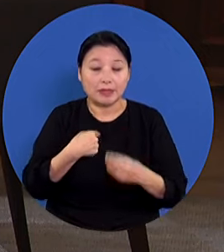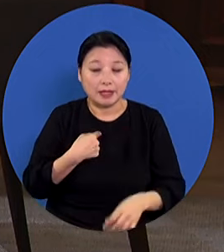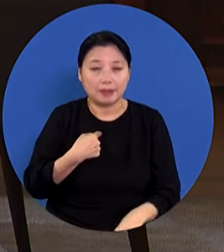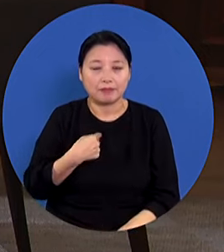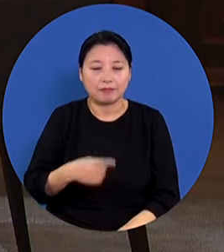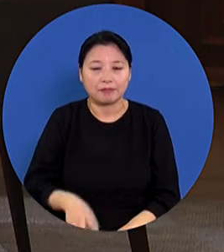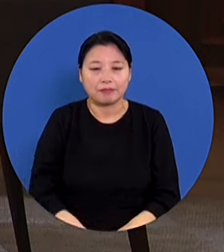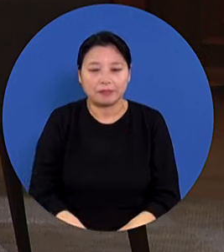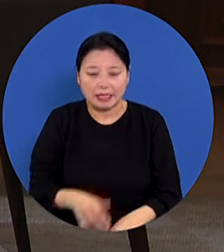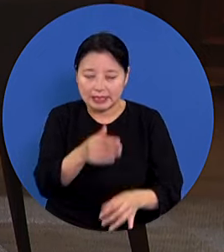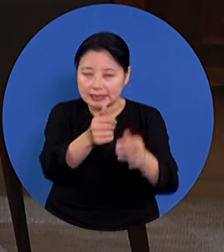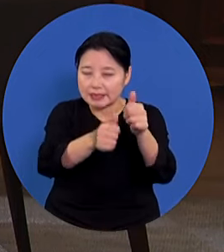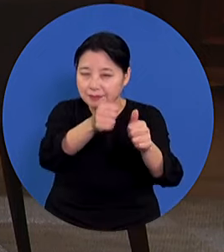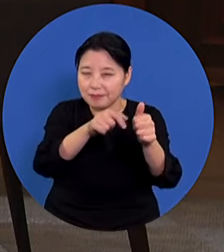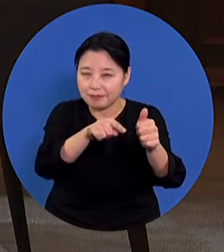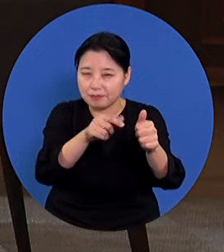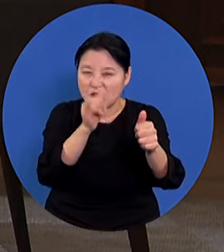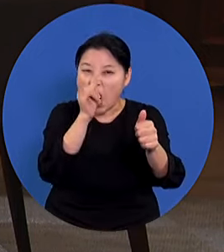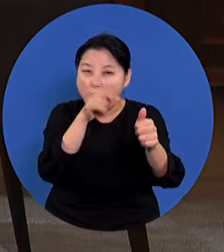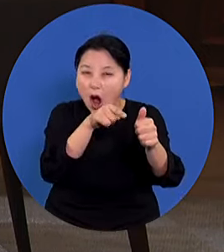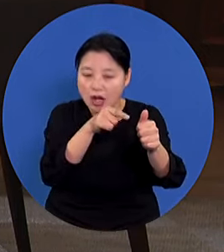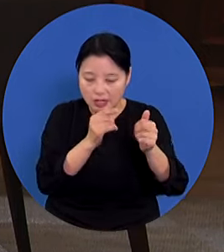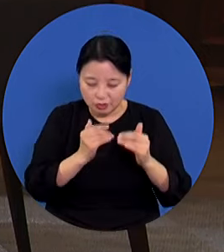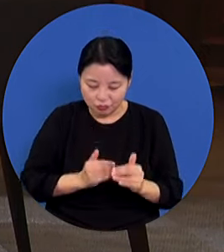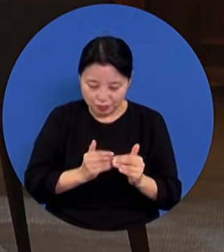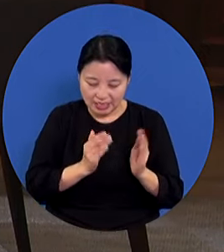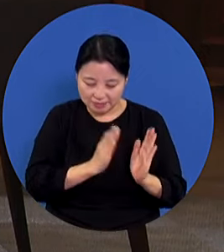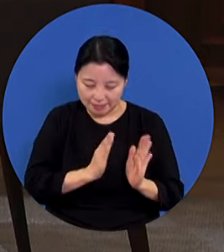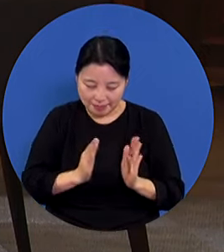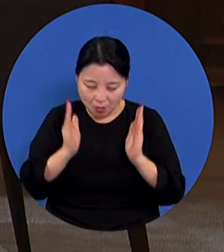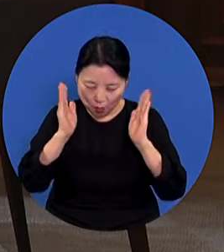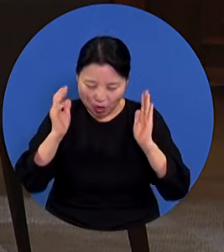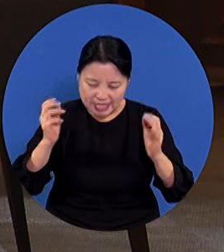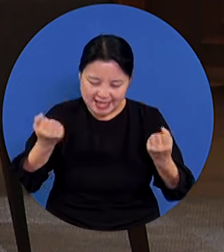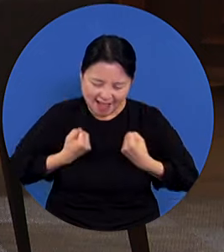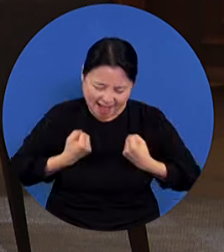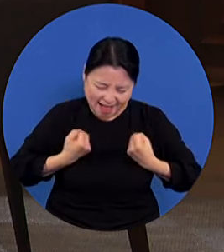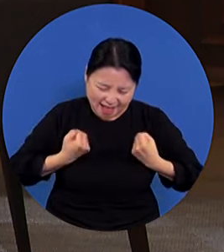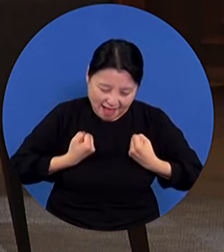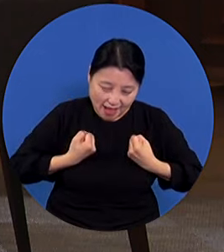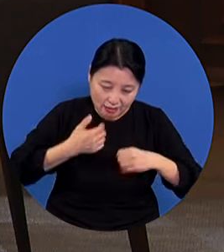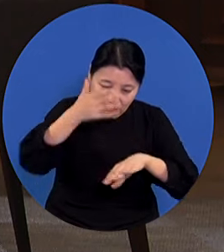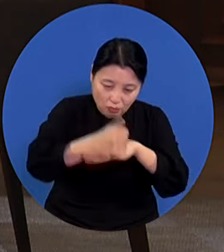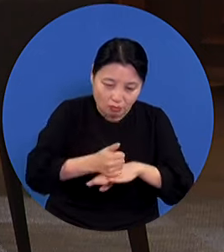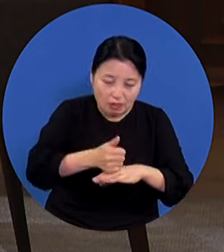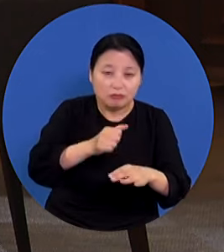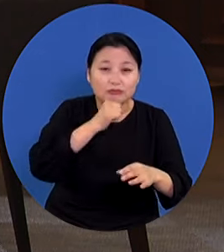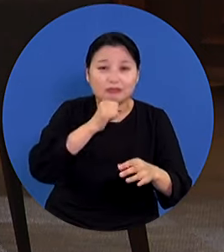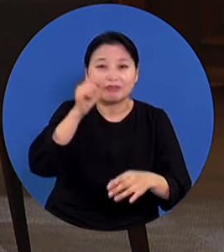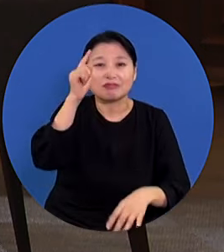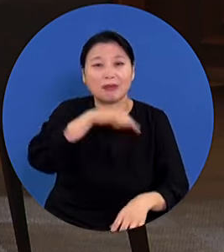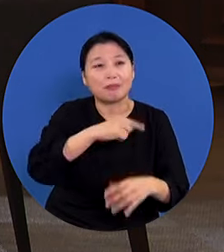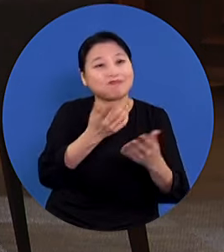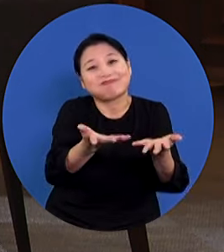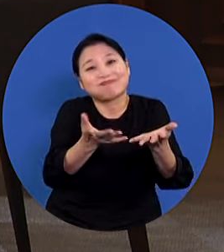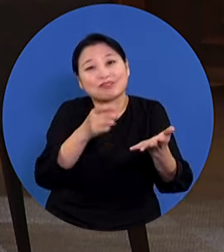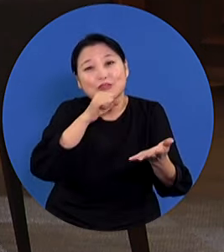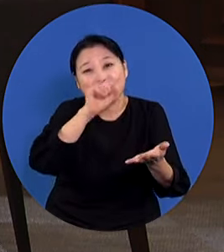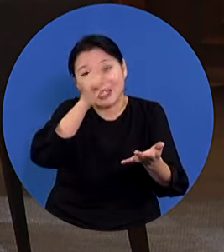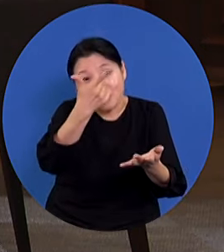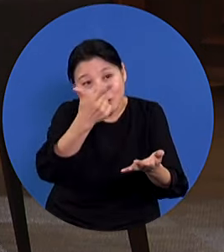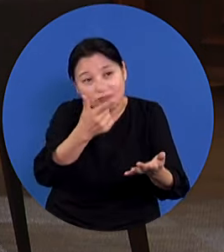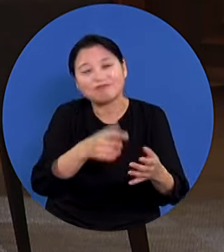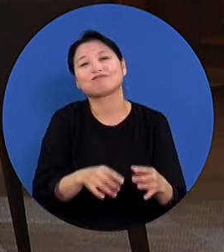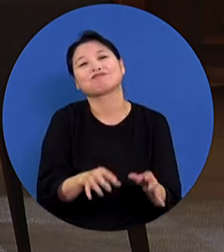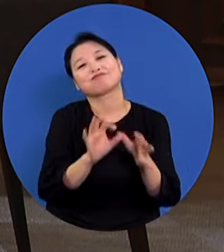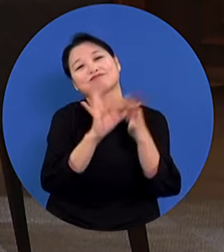뭔가를 시험을 예를 들어서 준비를 해서 시험을 열심히 공부를 했는데 실제 시험을 봤더니 결과가 나빠요. 근데 저는 그 나쁜 시험